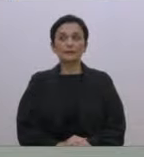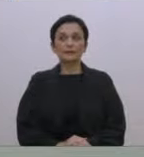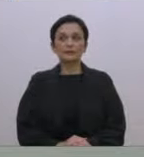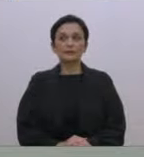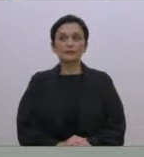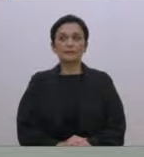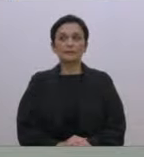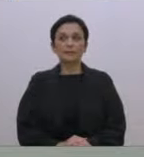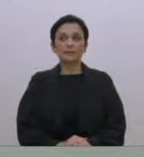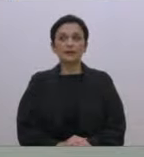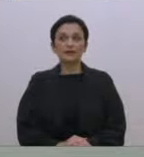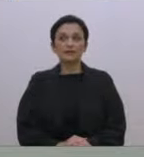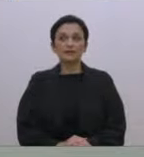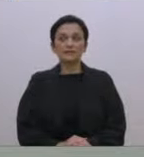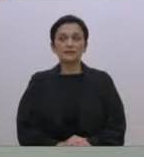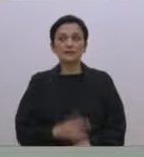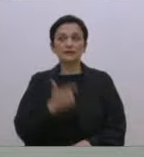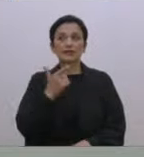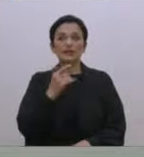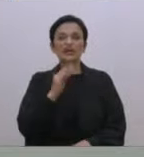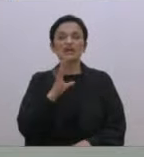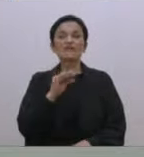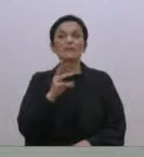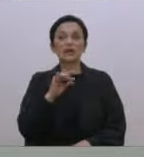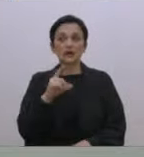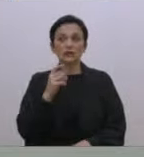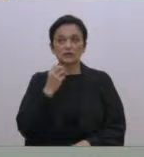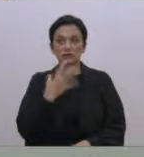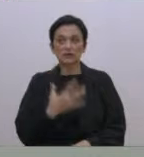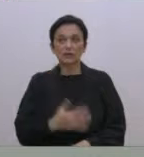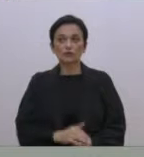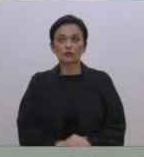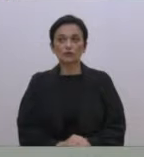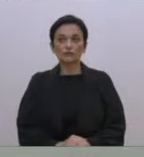აა კივი მიქანას კი ბატონო.